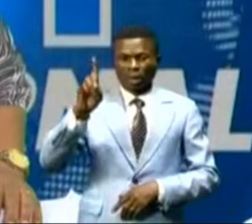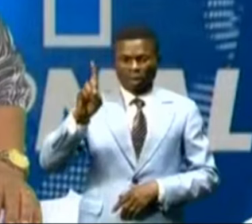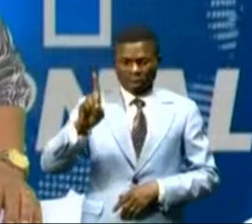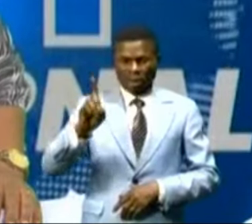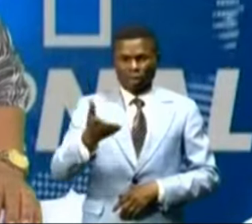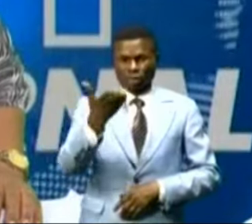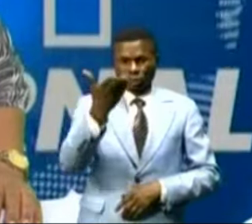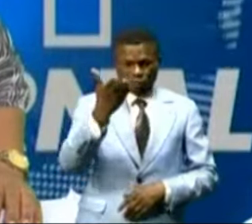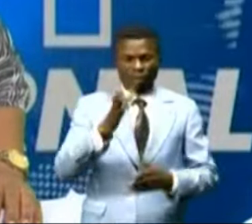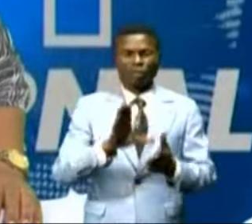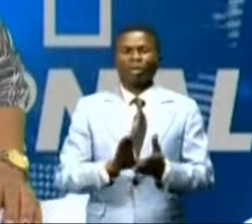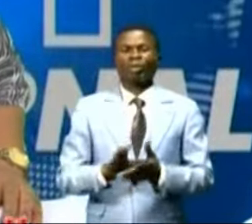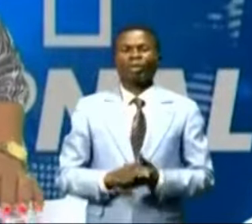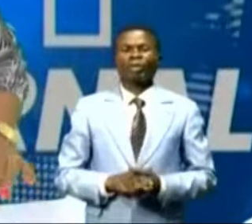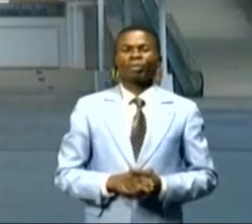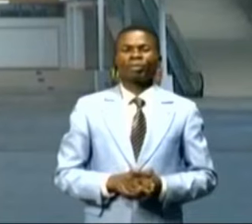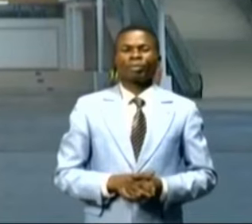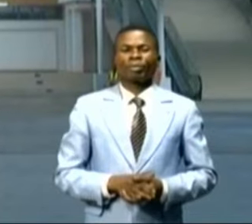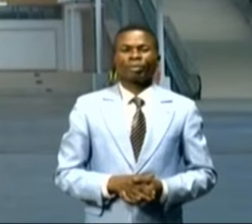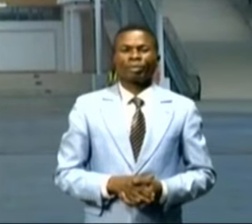Déby. Reportage, Blandine Zouvo.